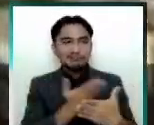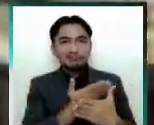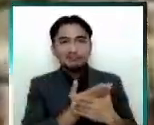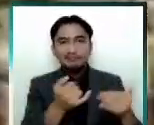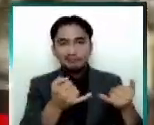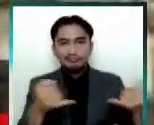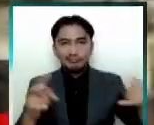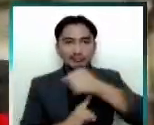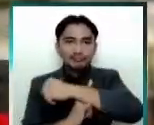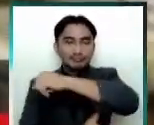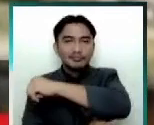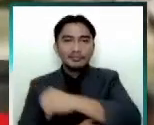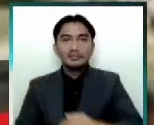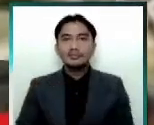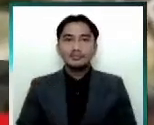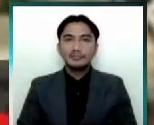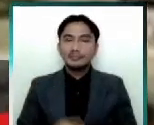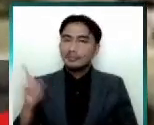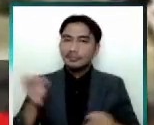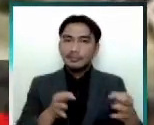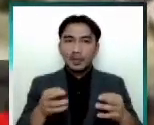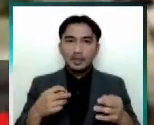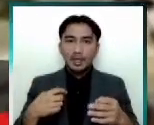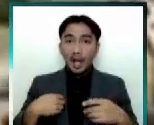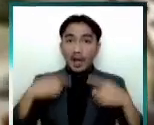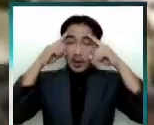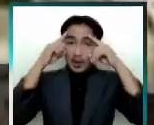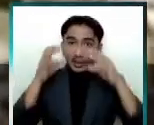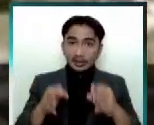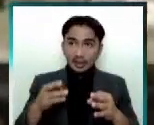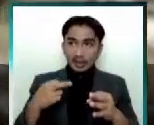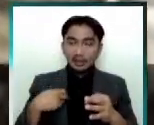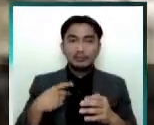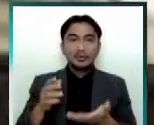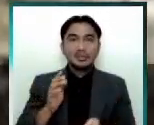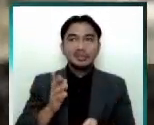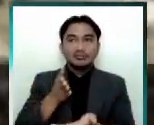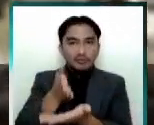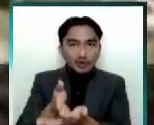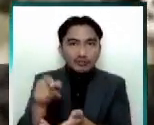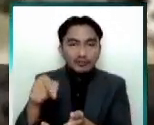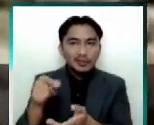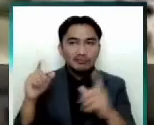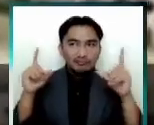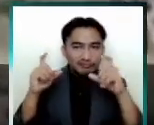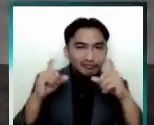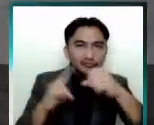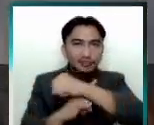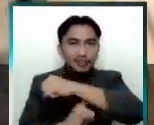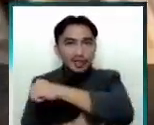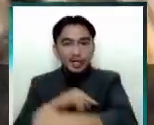I decided to stop at Jones Bridge kasi I wanted to take photos of the Jones Bridge while the ground is